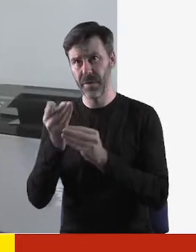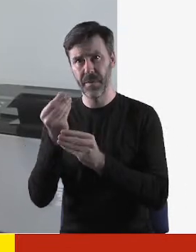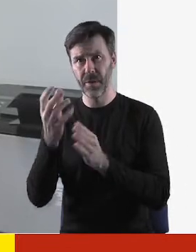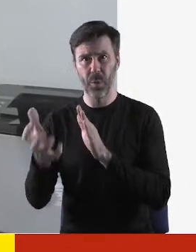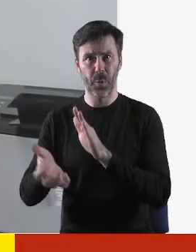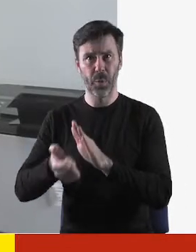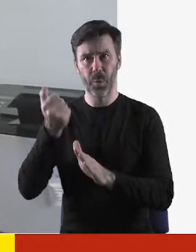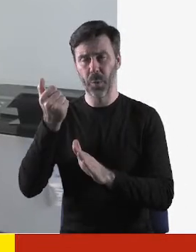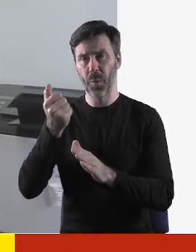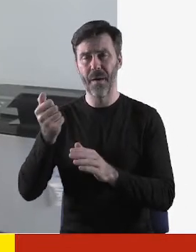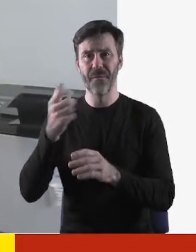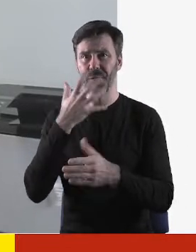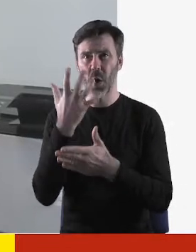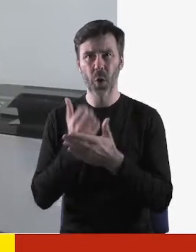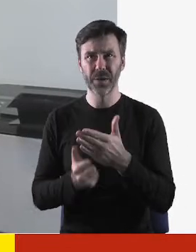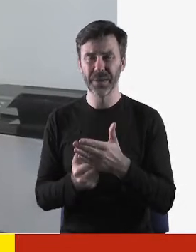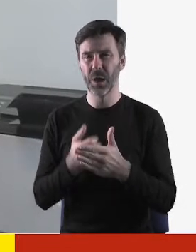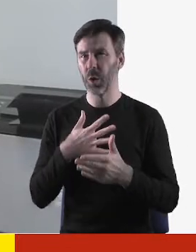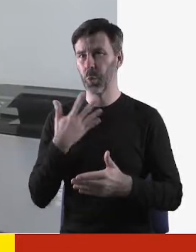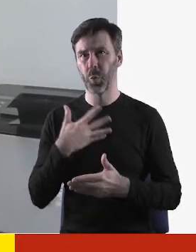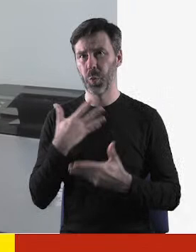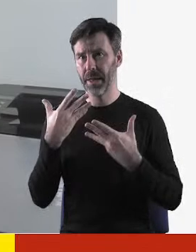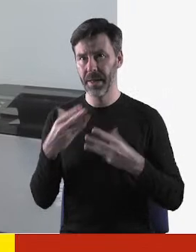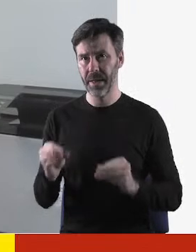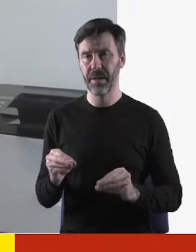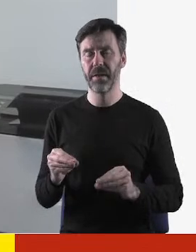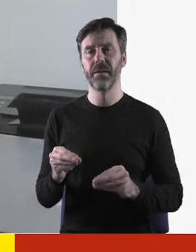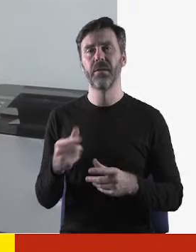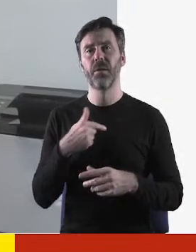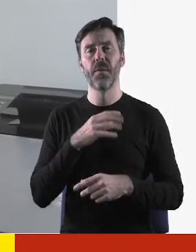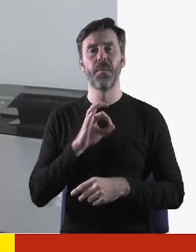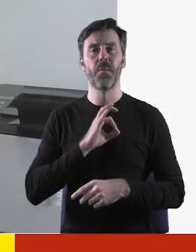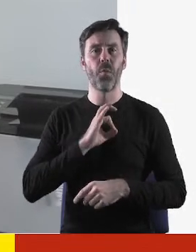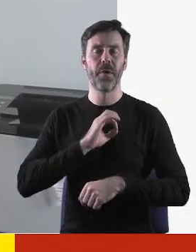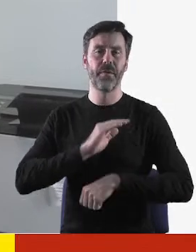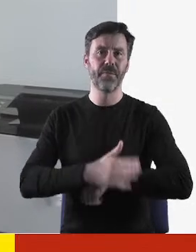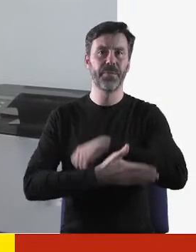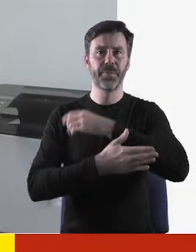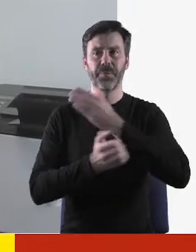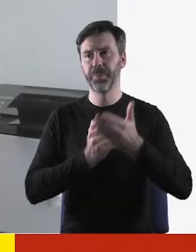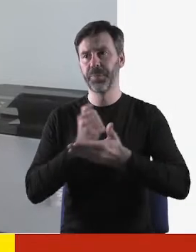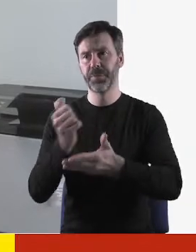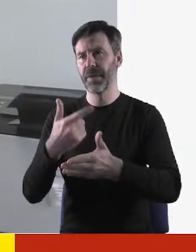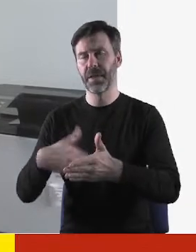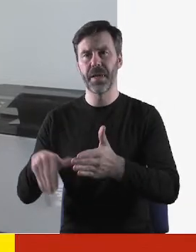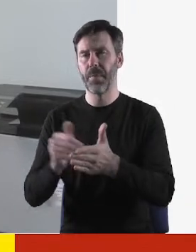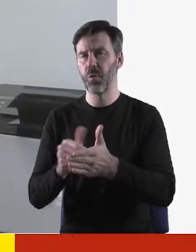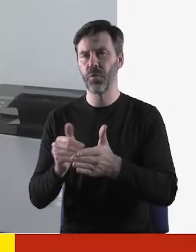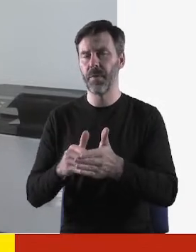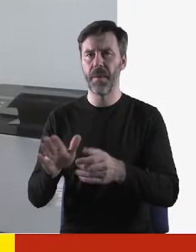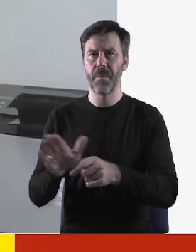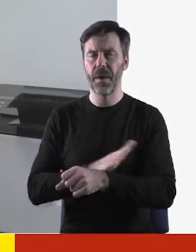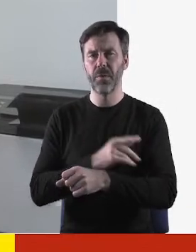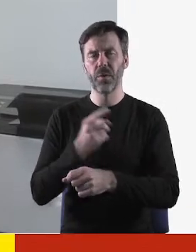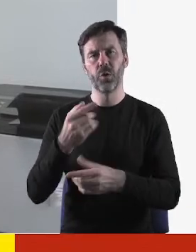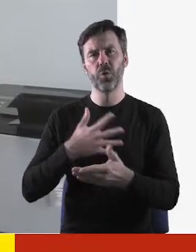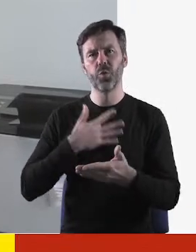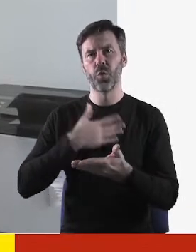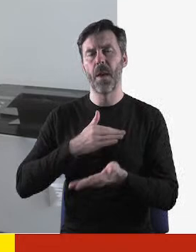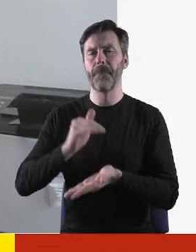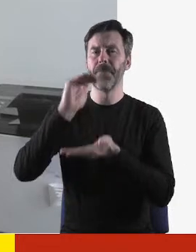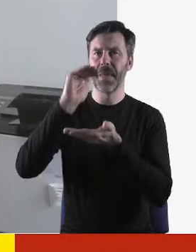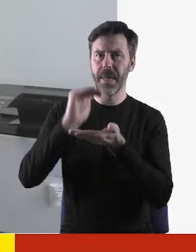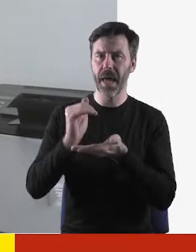zapisy umowy wsparcia, może się okazać, że to nasze wsparcie nie będzie potrzebne w pełnej wysokości wynikającej z